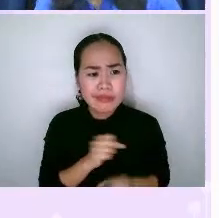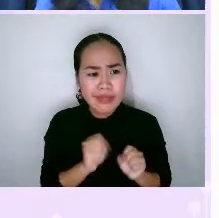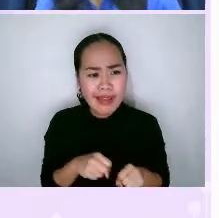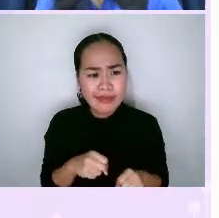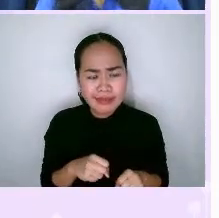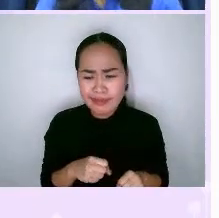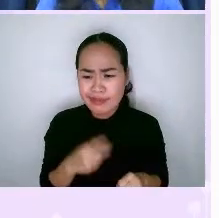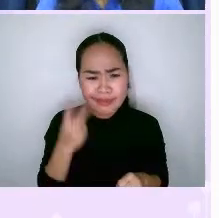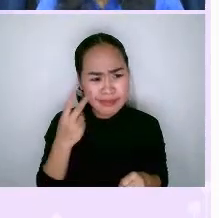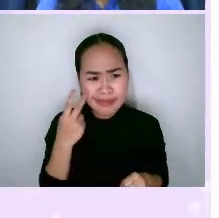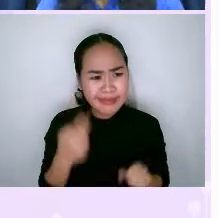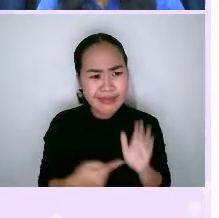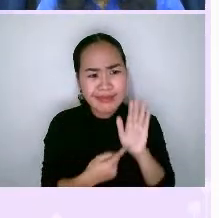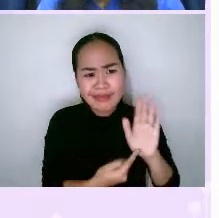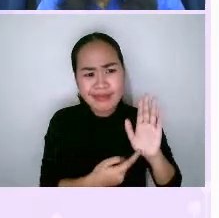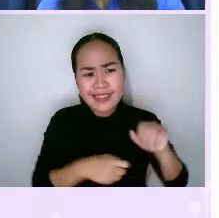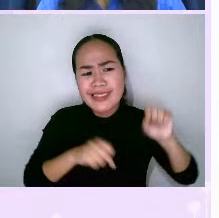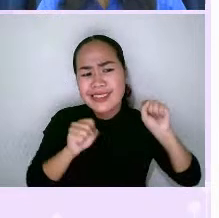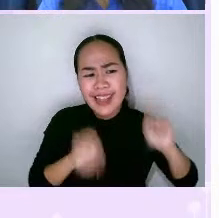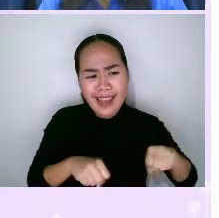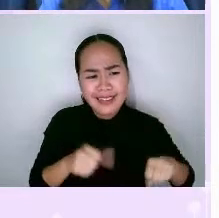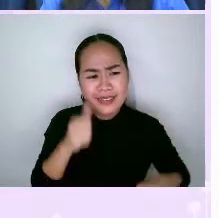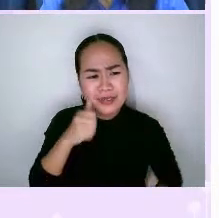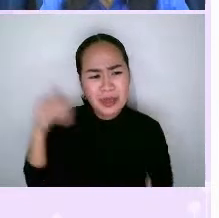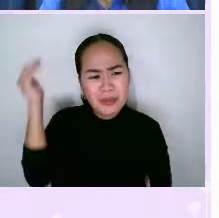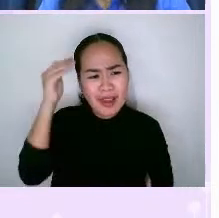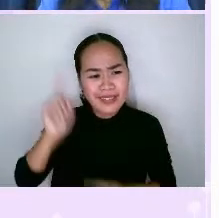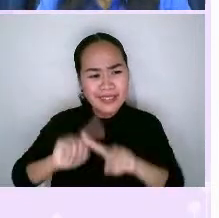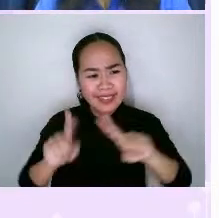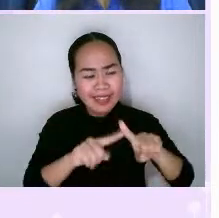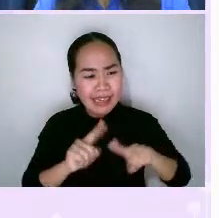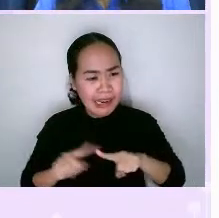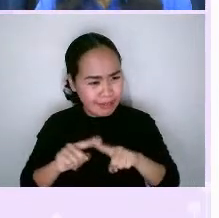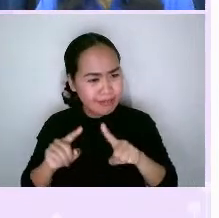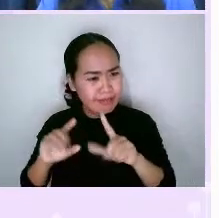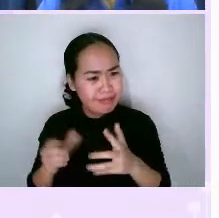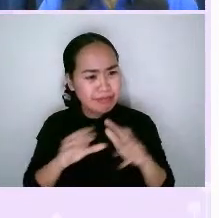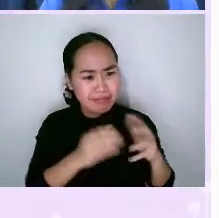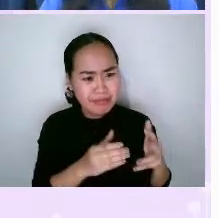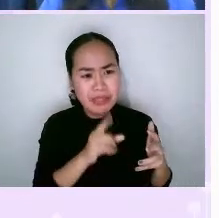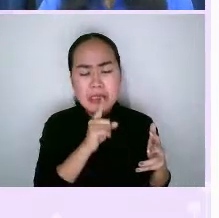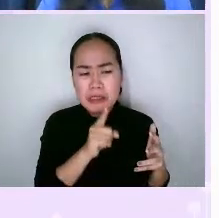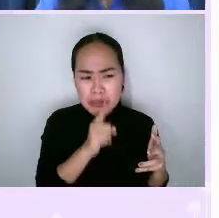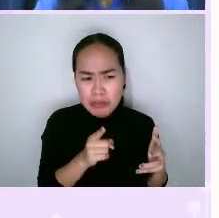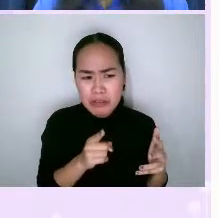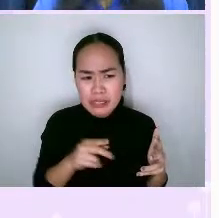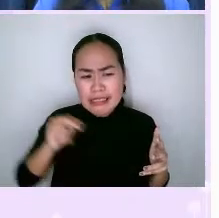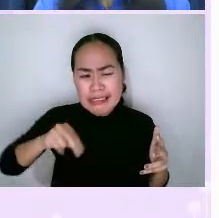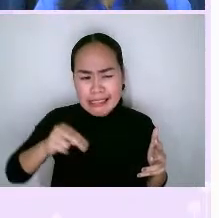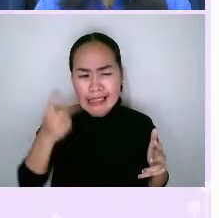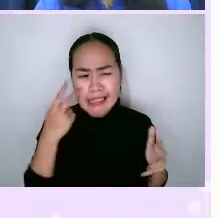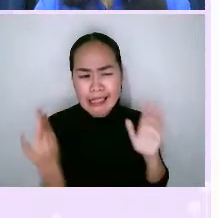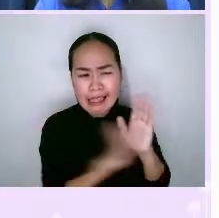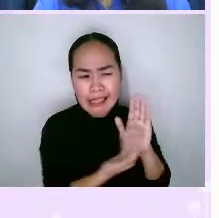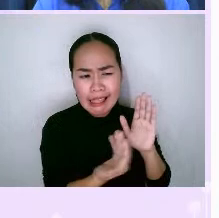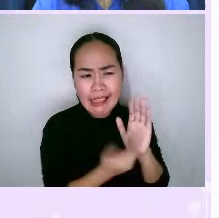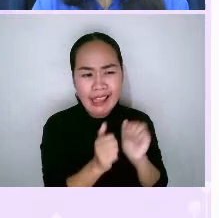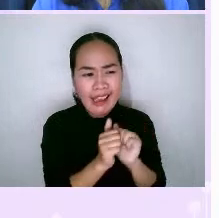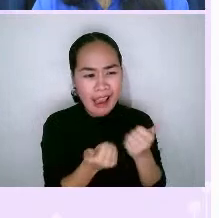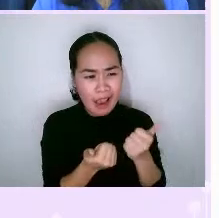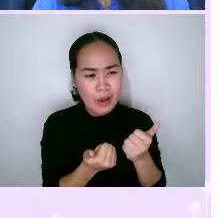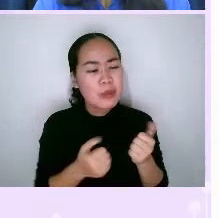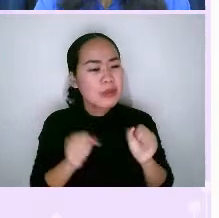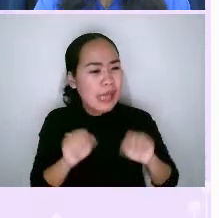at maaari magtrabaho ang kababaihan sa iba't ibang sectors. Kailangan po natin na ipapakita ang mga models po